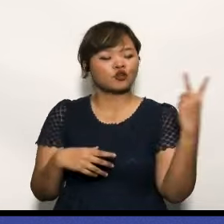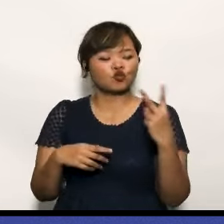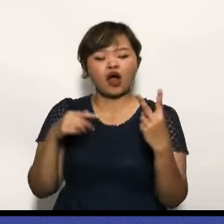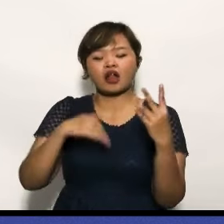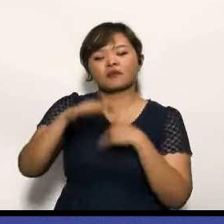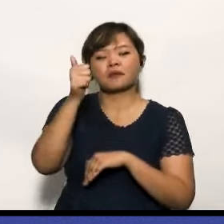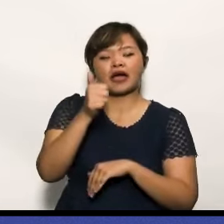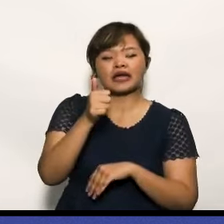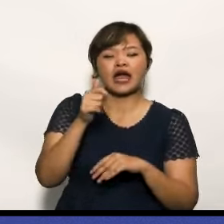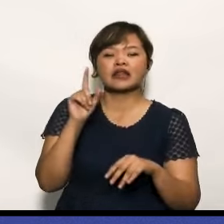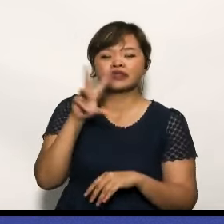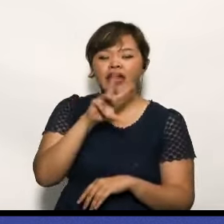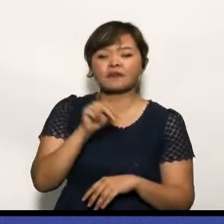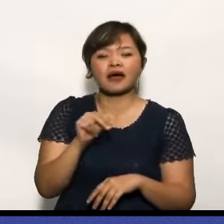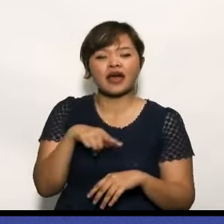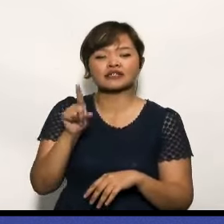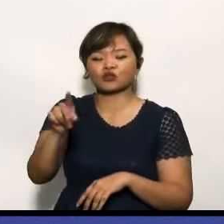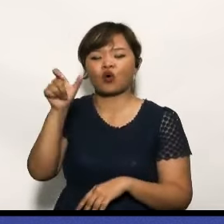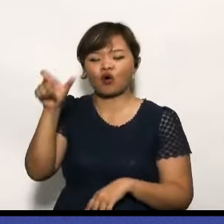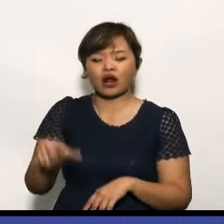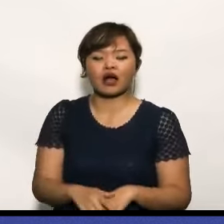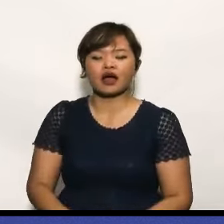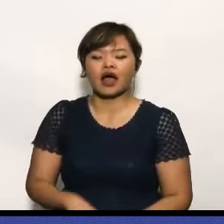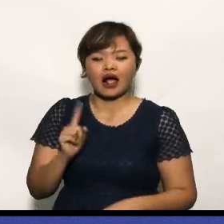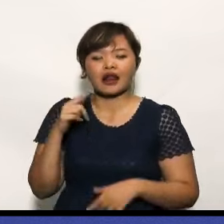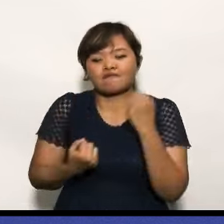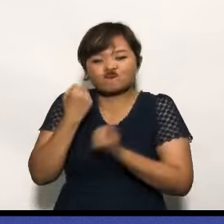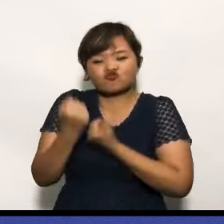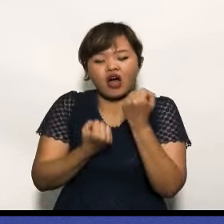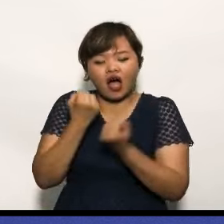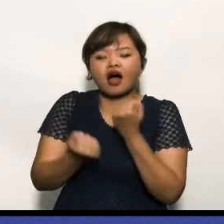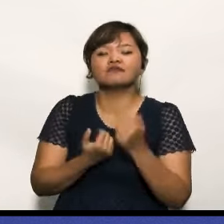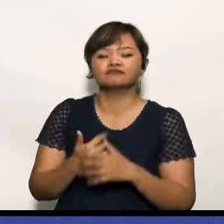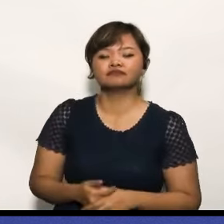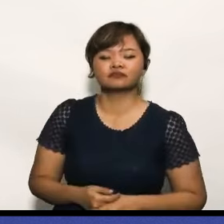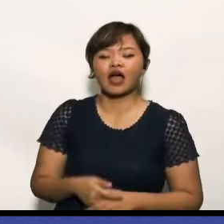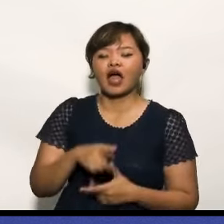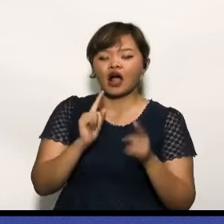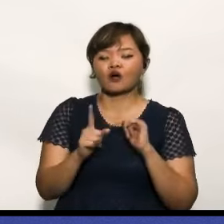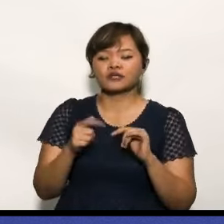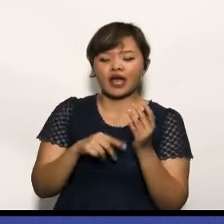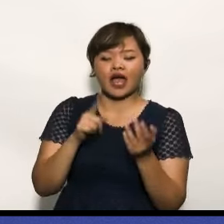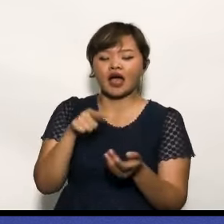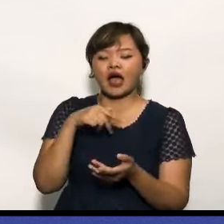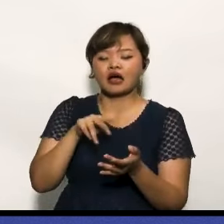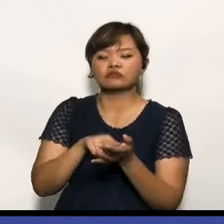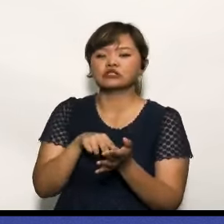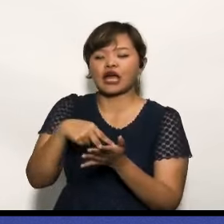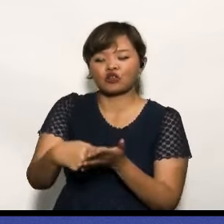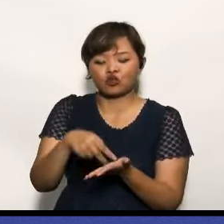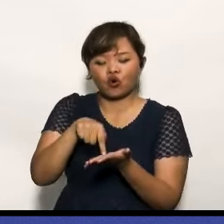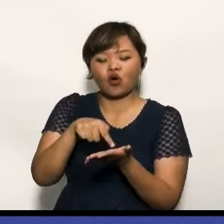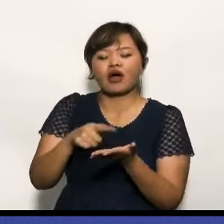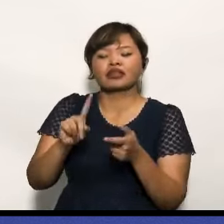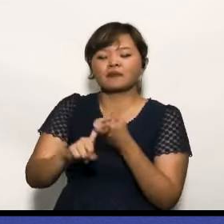diri. Karena mereka menerima upah yang baik dalam jerih payah mereka. Karena kalau mereka jatuh, yang seorang mengangkat temannya, tapi